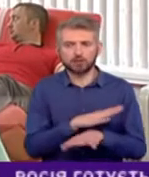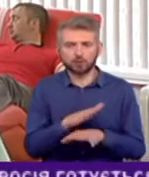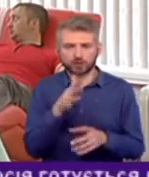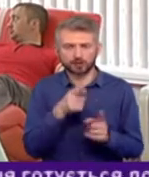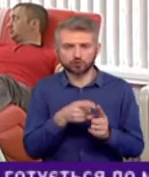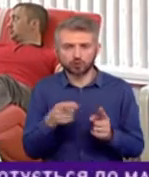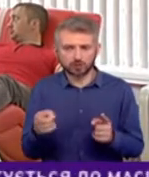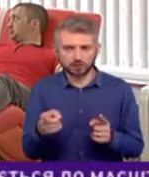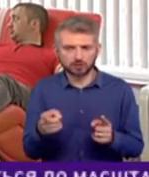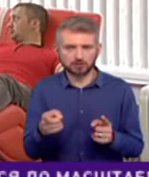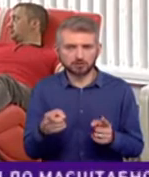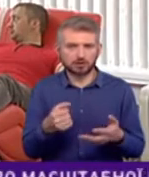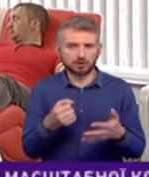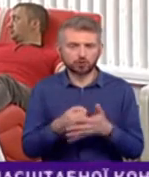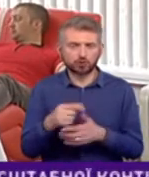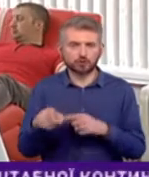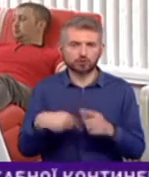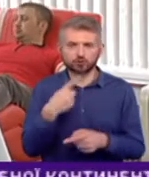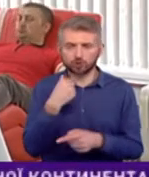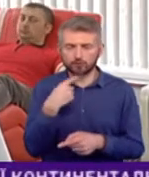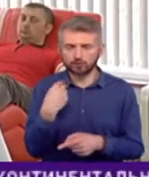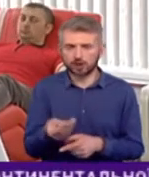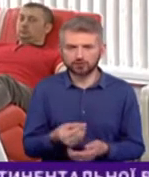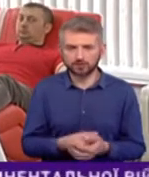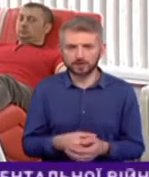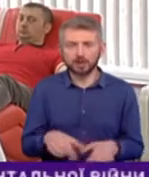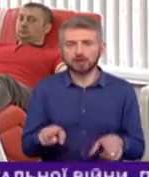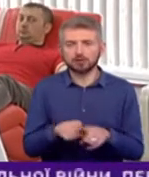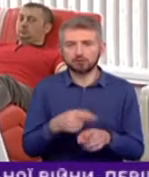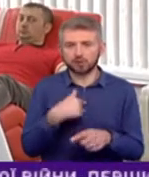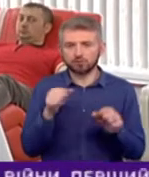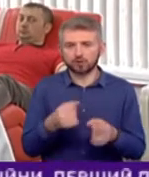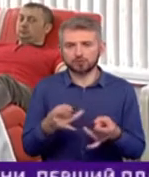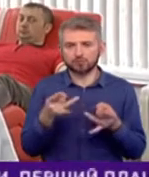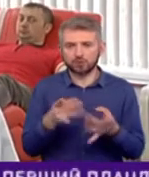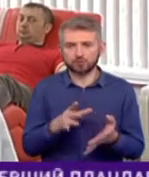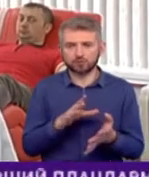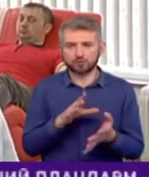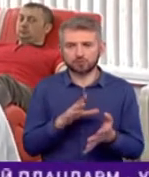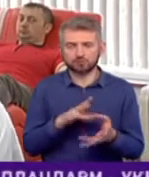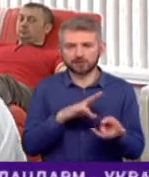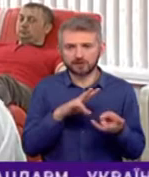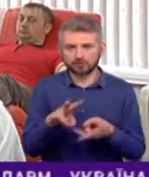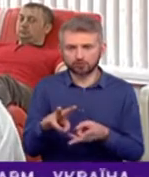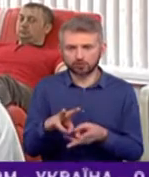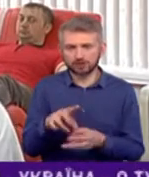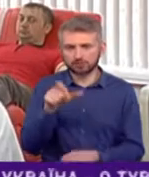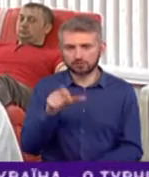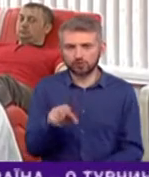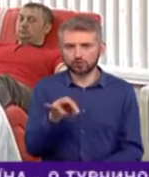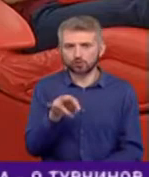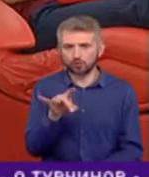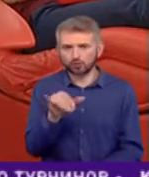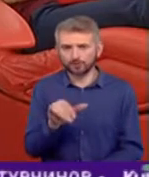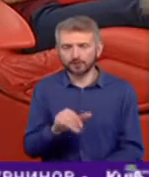строки до наступної кроводачі. Таким чином ми можемо просто привнести шкоду донору, який здає